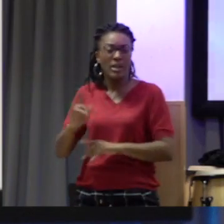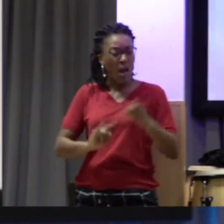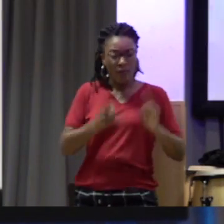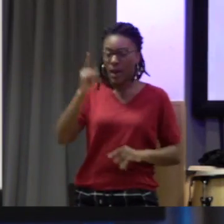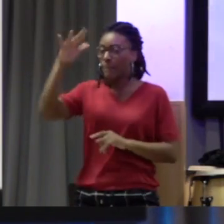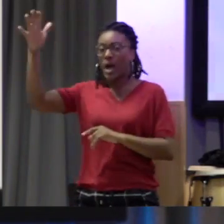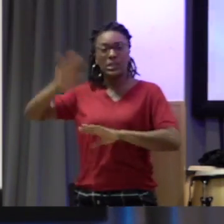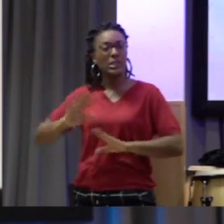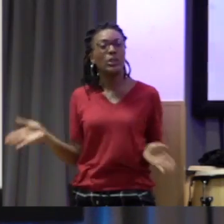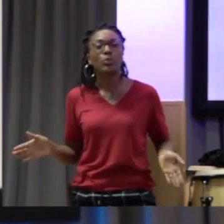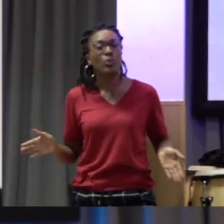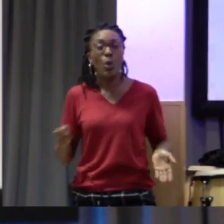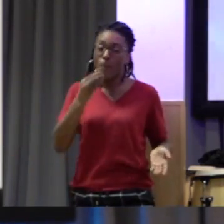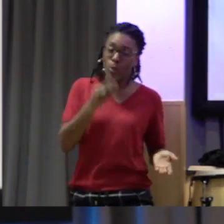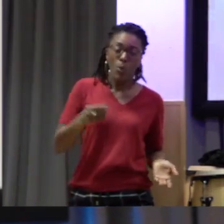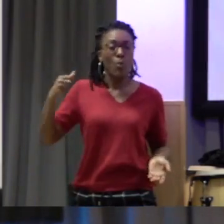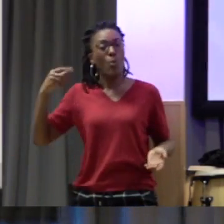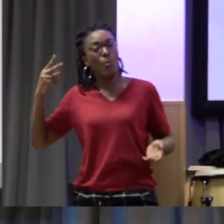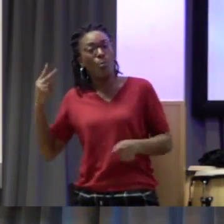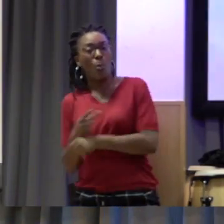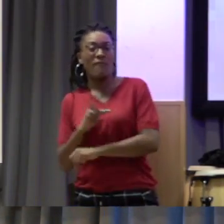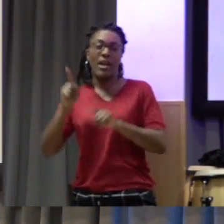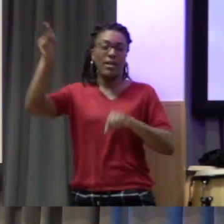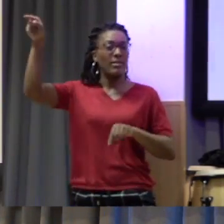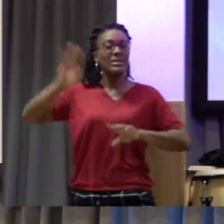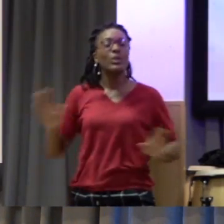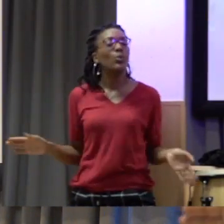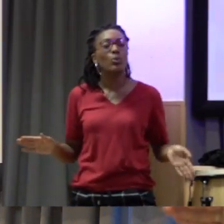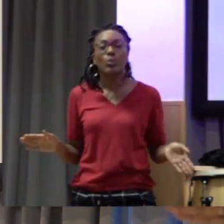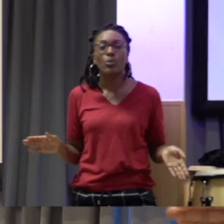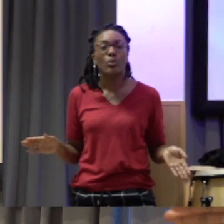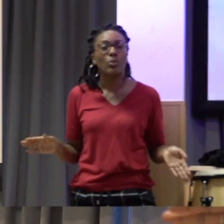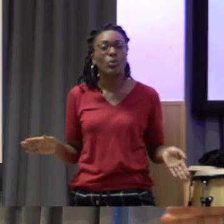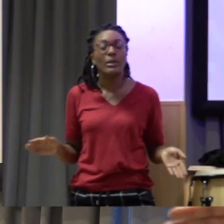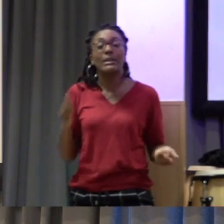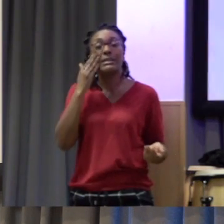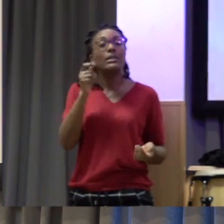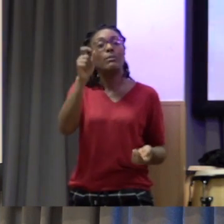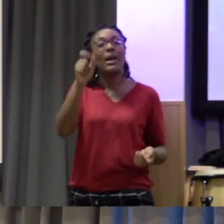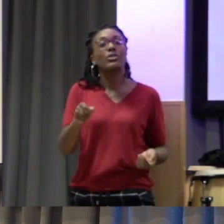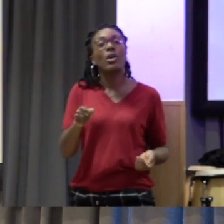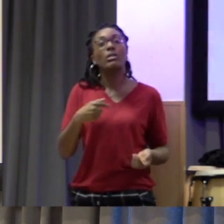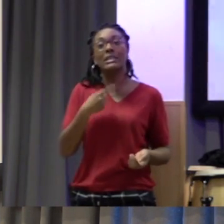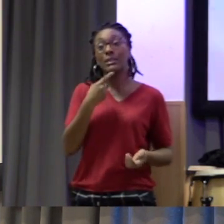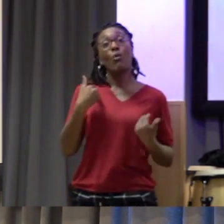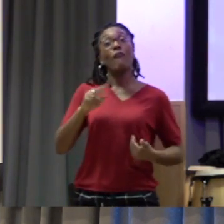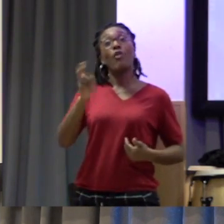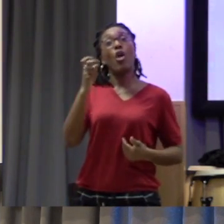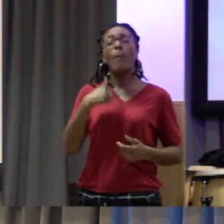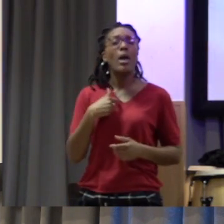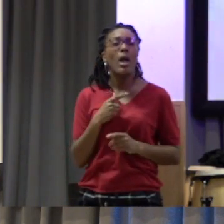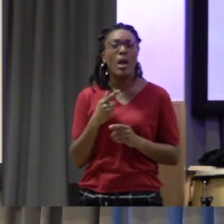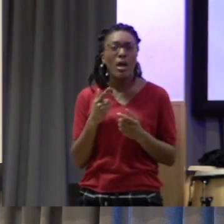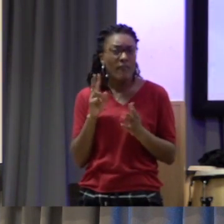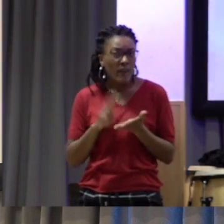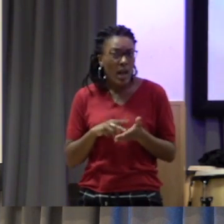bon, soit on est mauvais. Vous êtes en face d'un voleur qui dit, je suis voleur mais je ne vole pas. Ça n'a